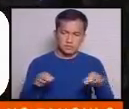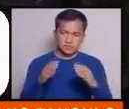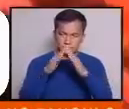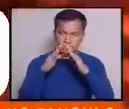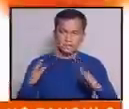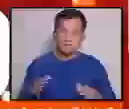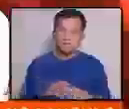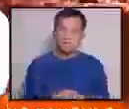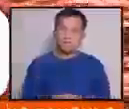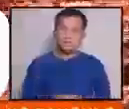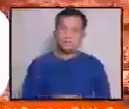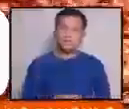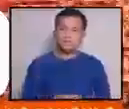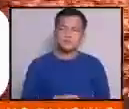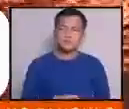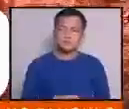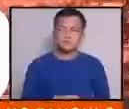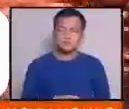bahay.